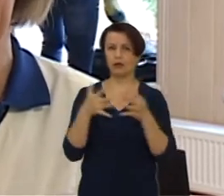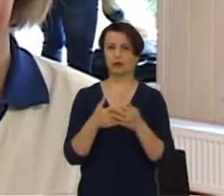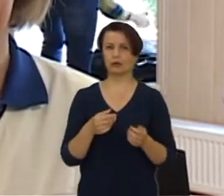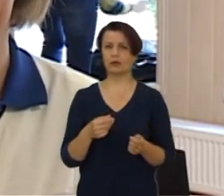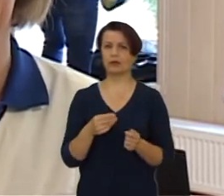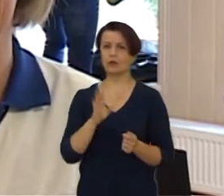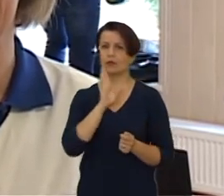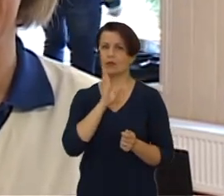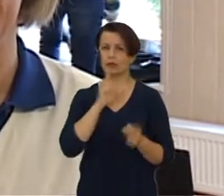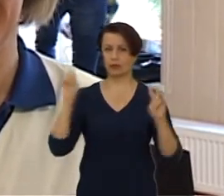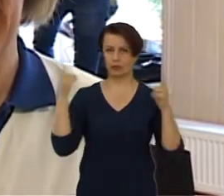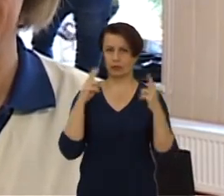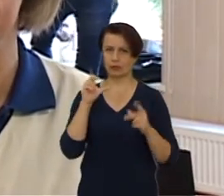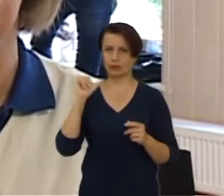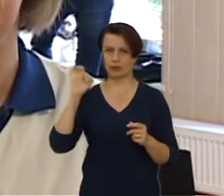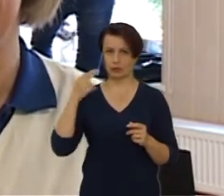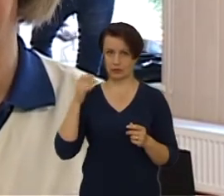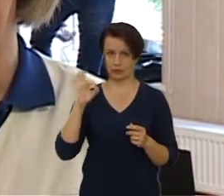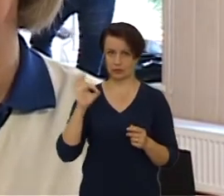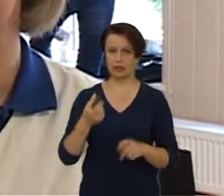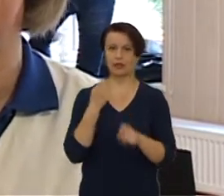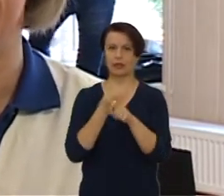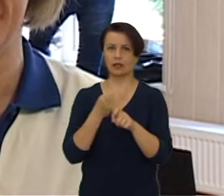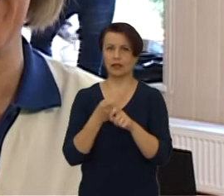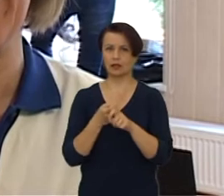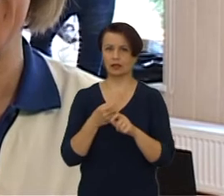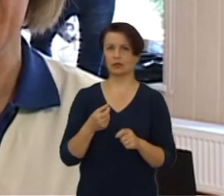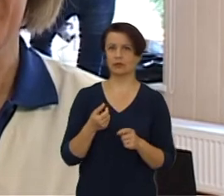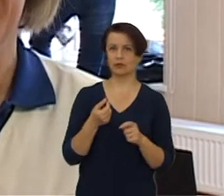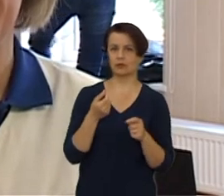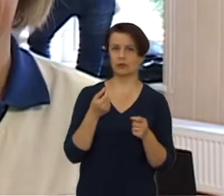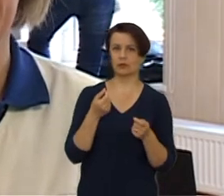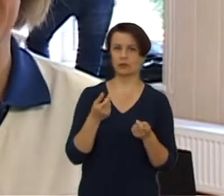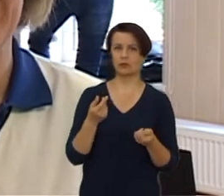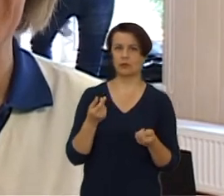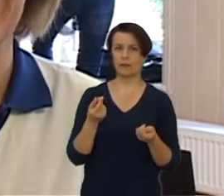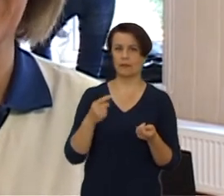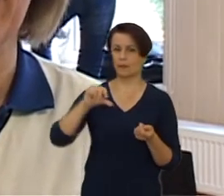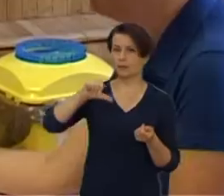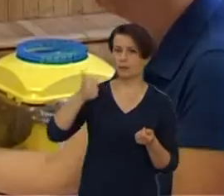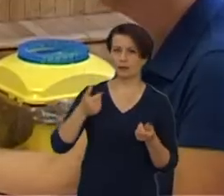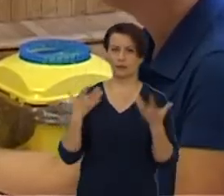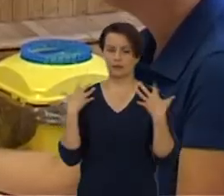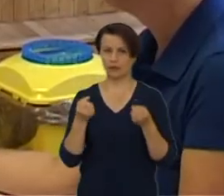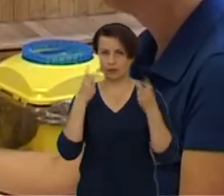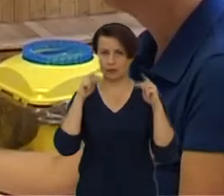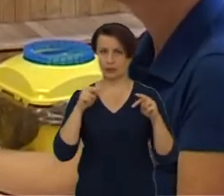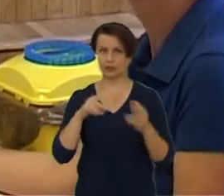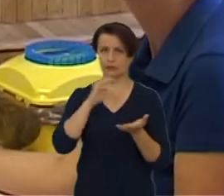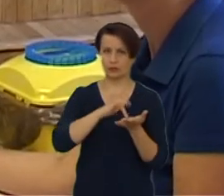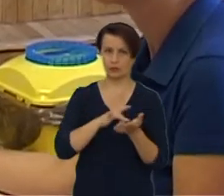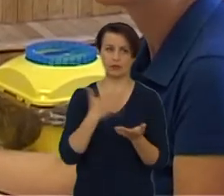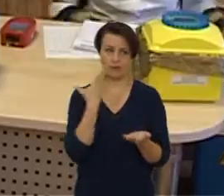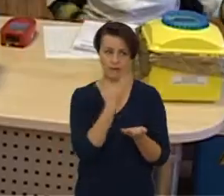klubas. Ir Kėdainių pirminės sveikatos priežiūros centras prisideda savo